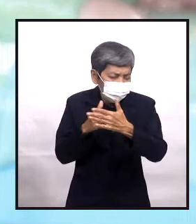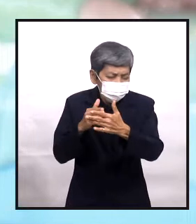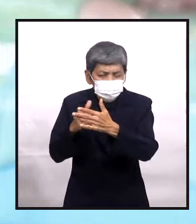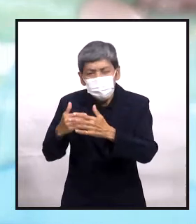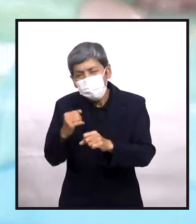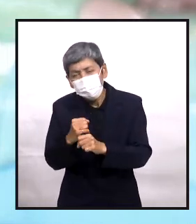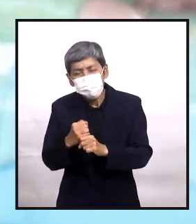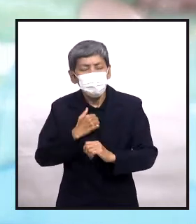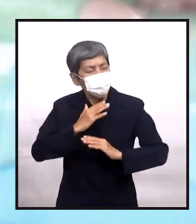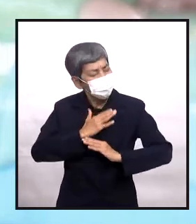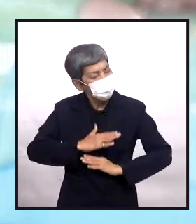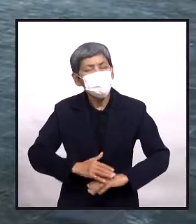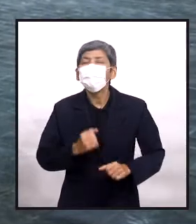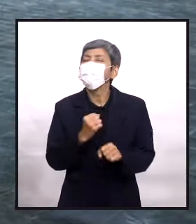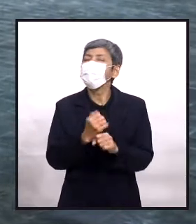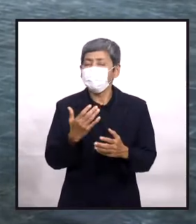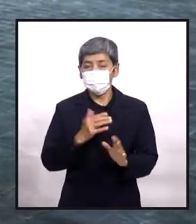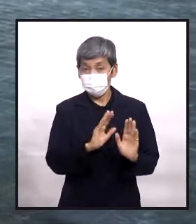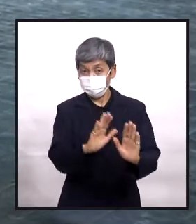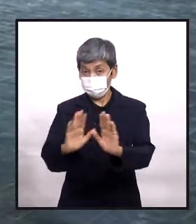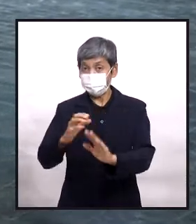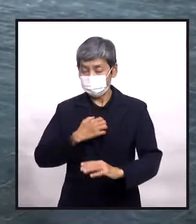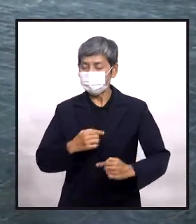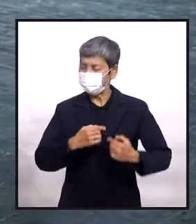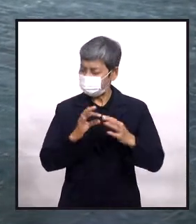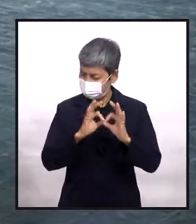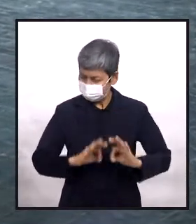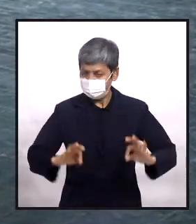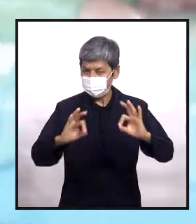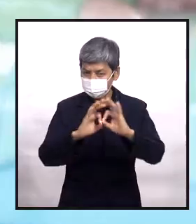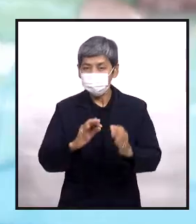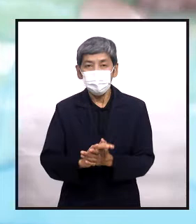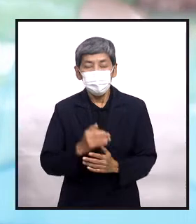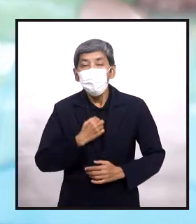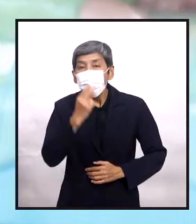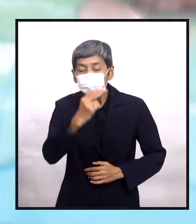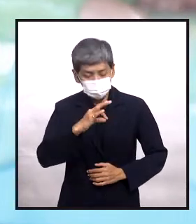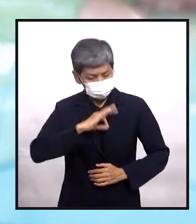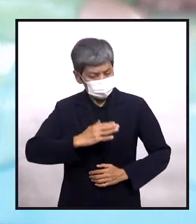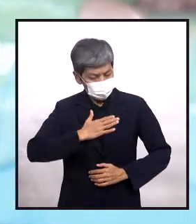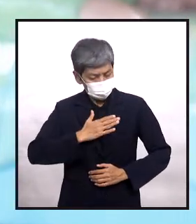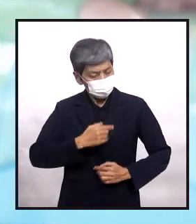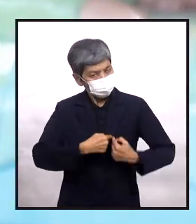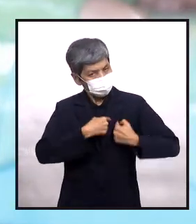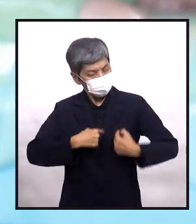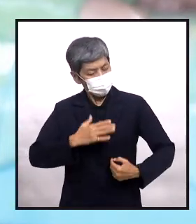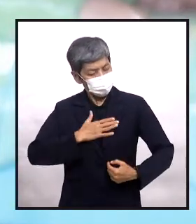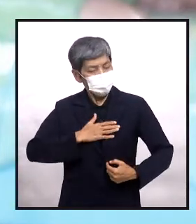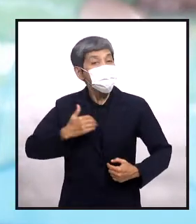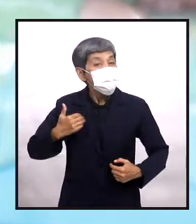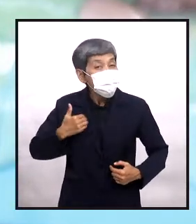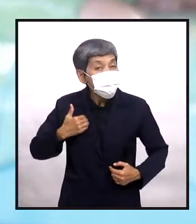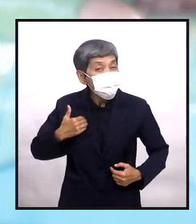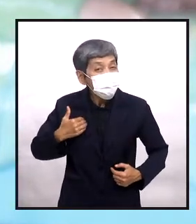ในการที่เขาจะปล่อยวางนั้น นะก็จะฝากถึงคนพิการทางจิตใจเป็นหลักแล้วกันนะว่าฝากก็ลองสำรวจจิตใจตัวเองนะว่าจิตของเราเ